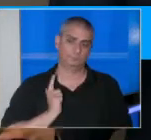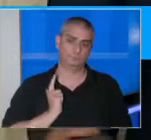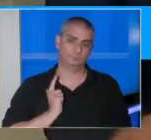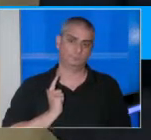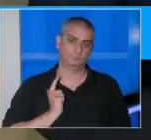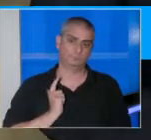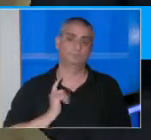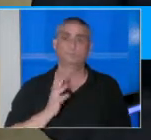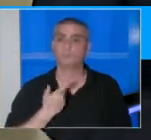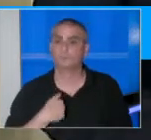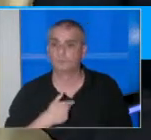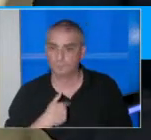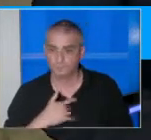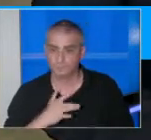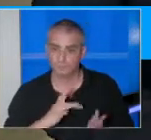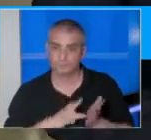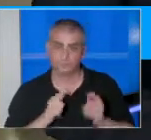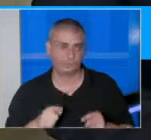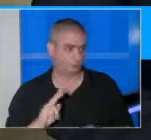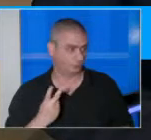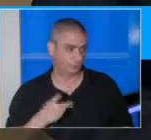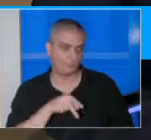ממתינים. אנחנו נמצאים כאן,